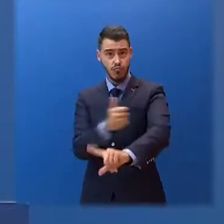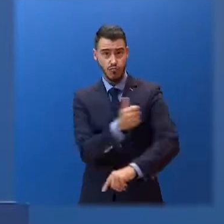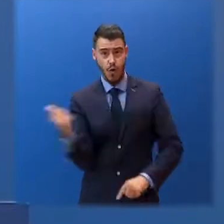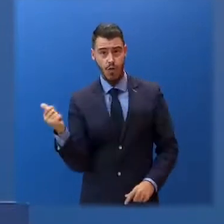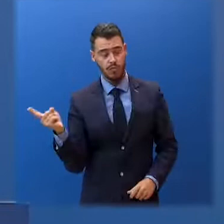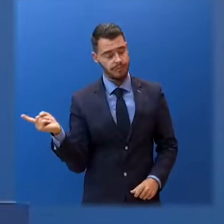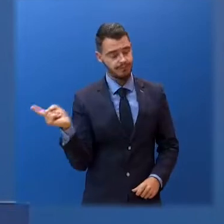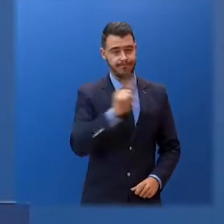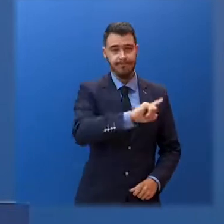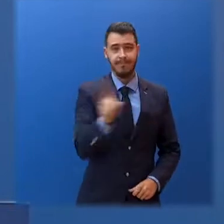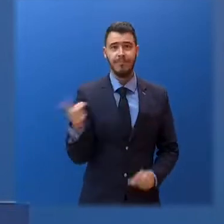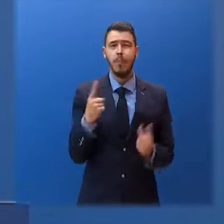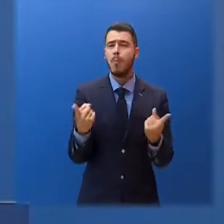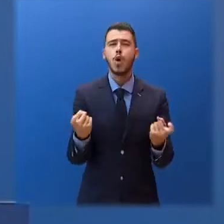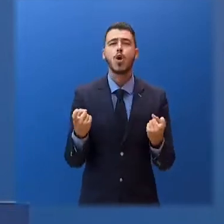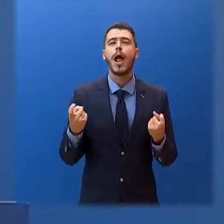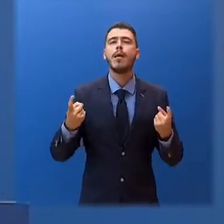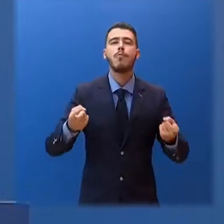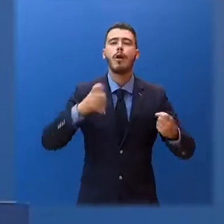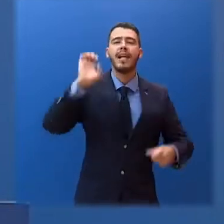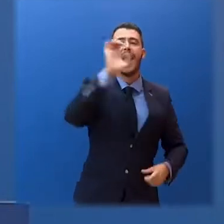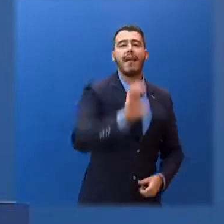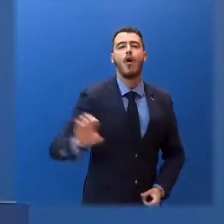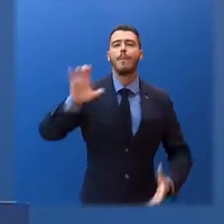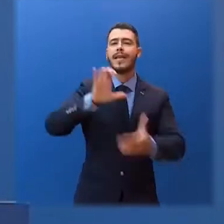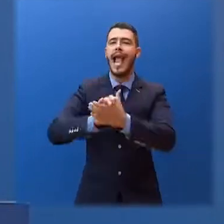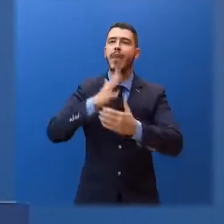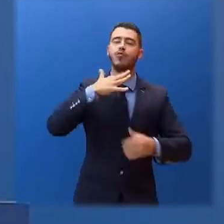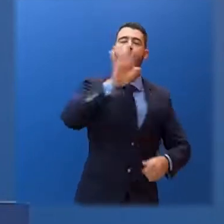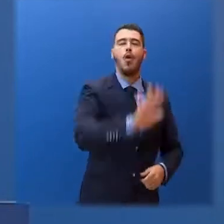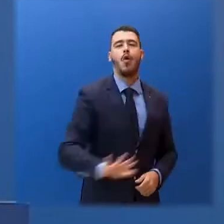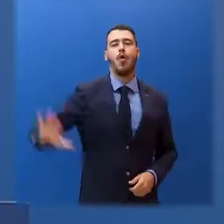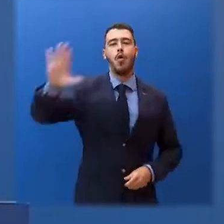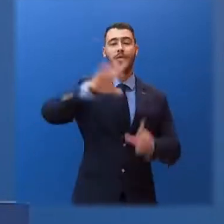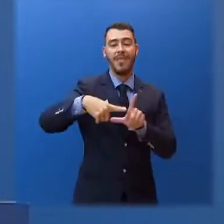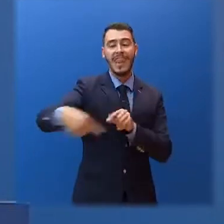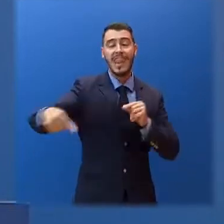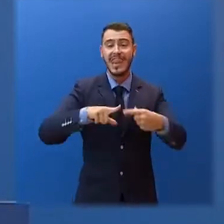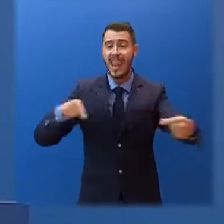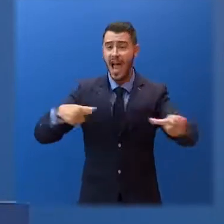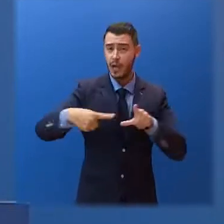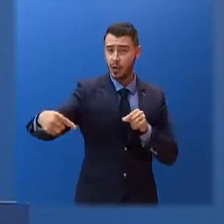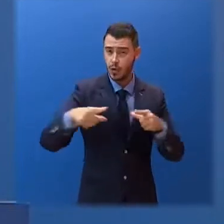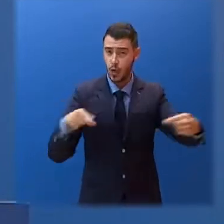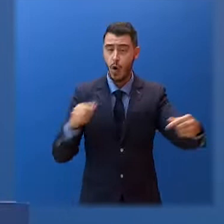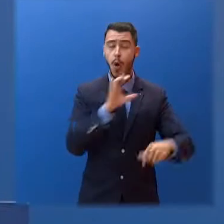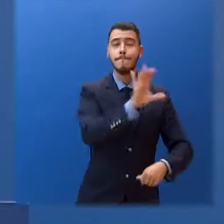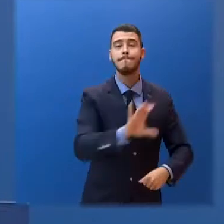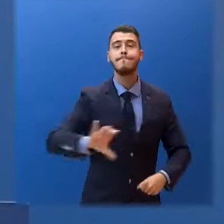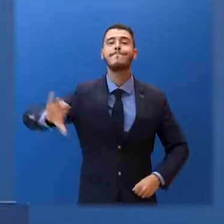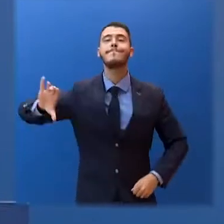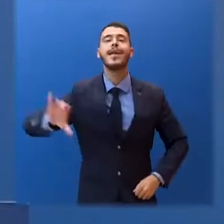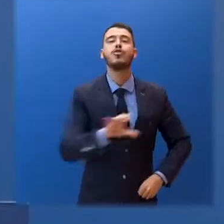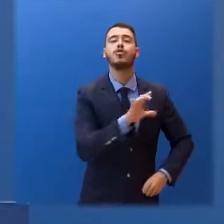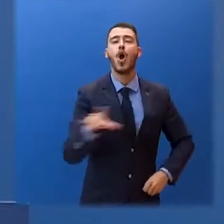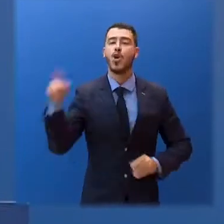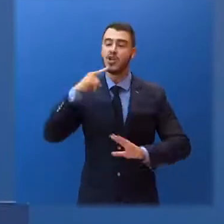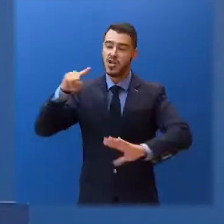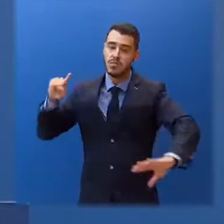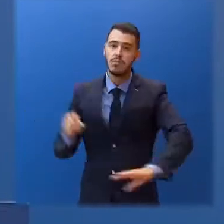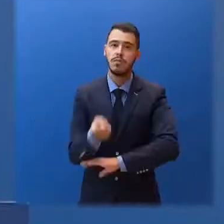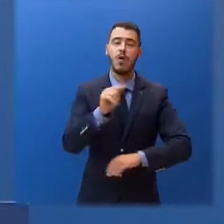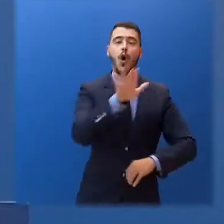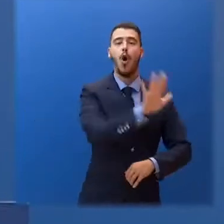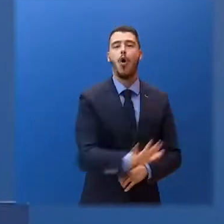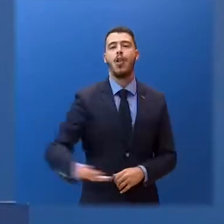Αφορά ολόκληρη την Ευρωπαϊκή Ένωση. Αφορά το ΝΑΤΟ, αφορά την ειρήνη και τη σταθερότητα στη Μεσόγειο. Ήδη ο Πρωθυπουργός